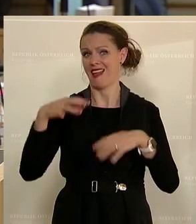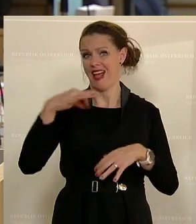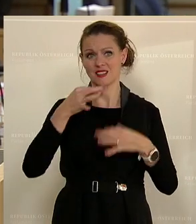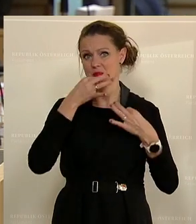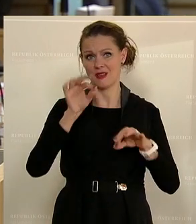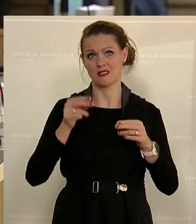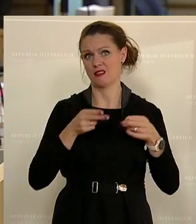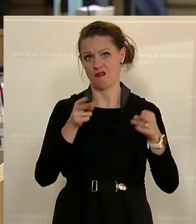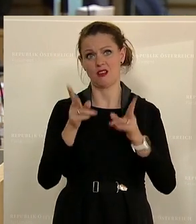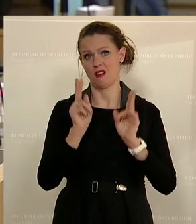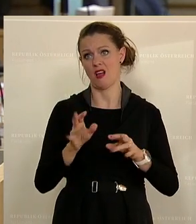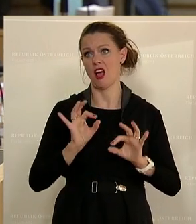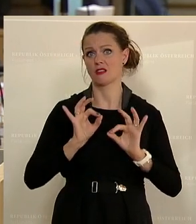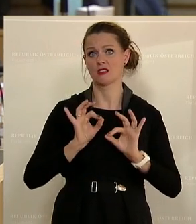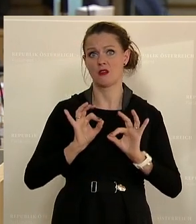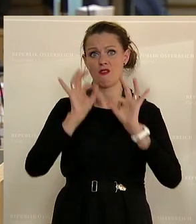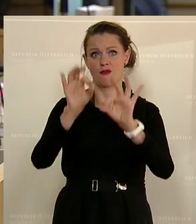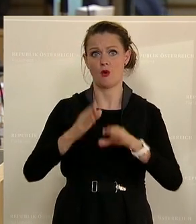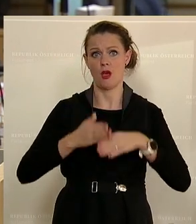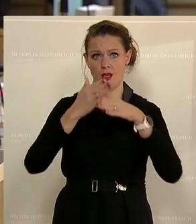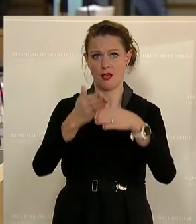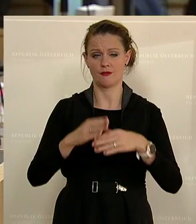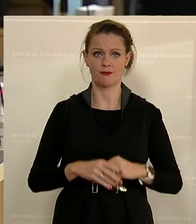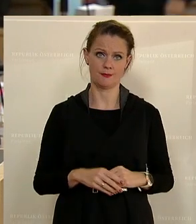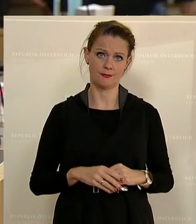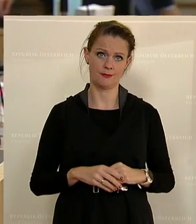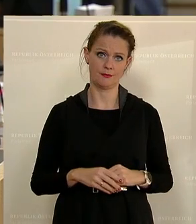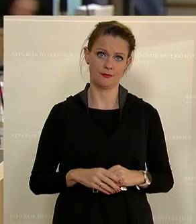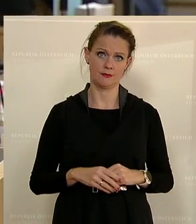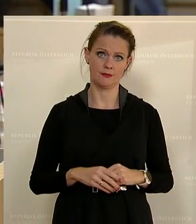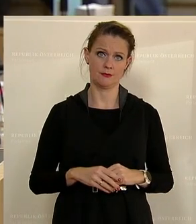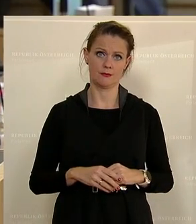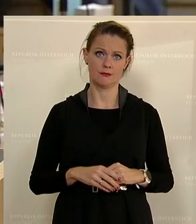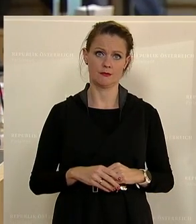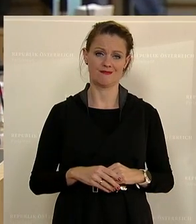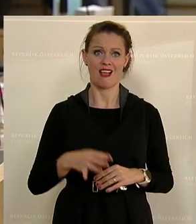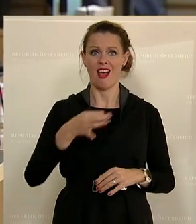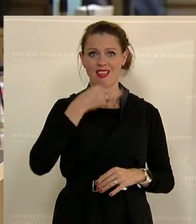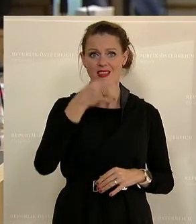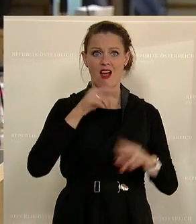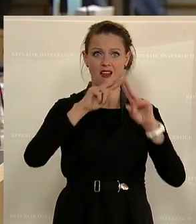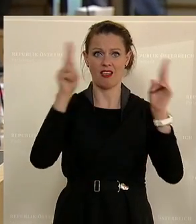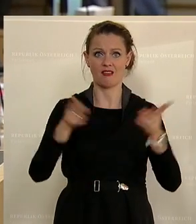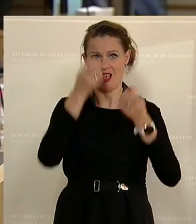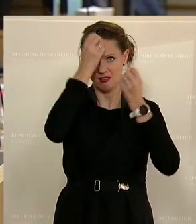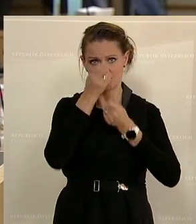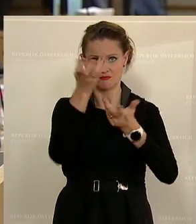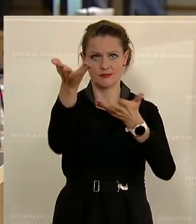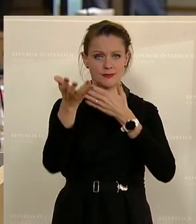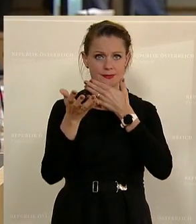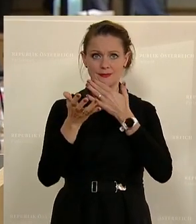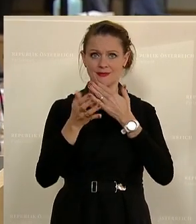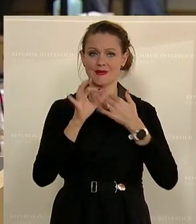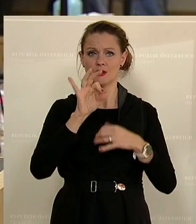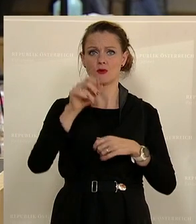wir Ihnen helfen können. Nämlich eine Nachricht, eine Message in die Welt zu schicken. Erstens einmal den